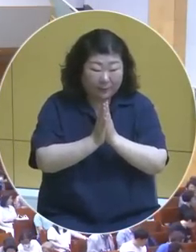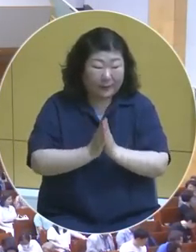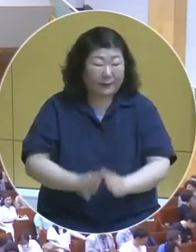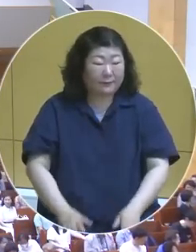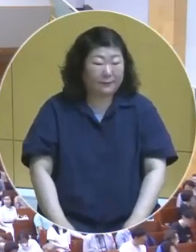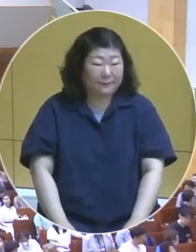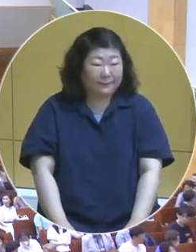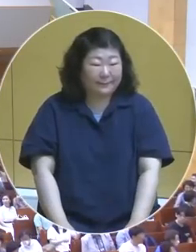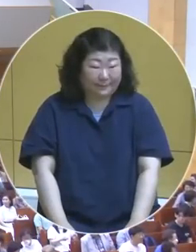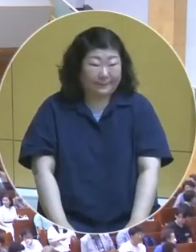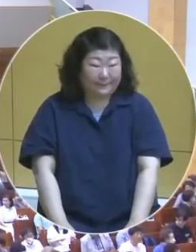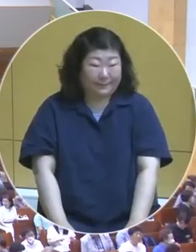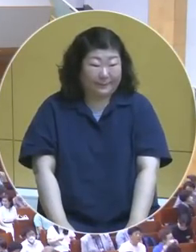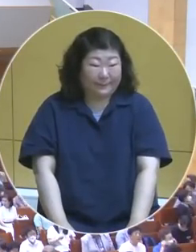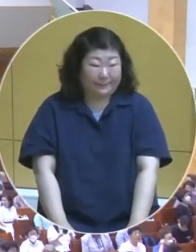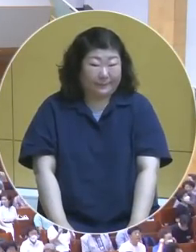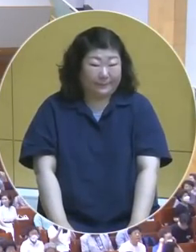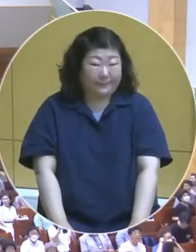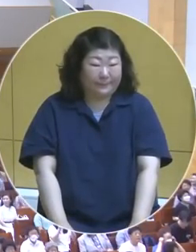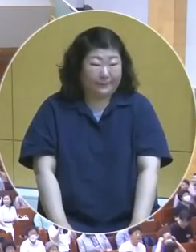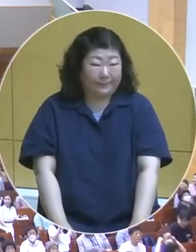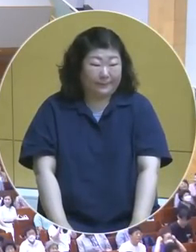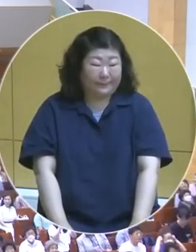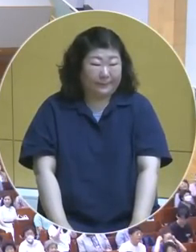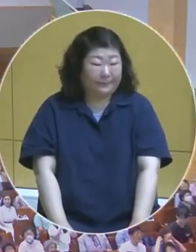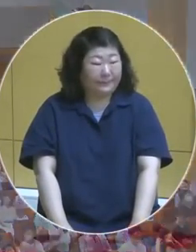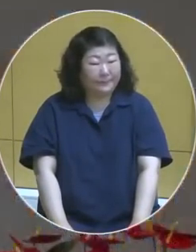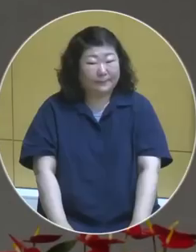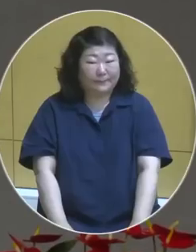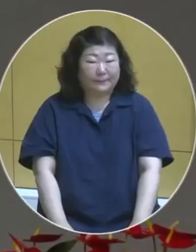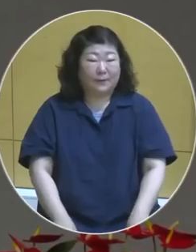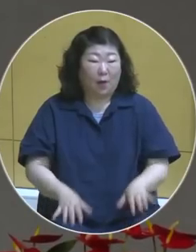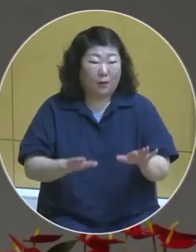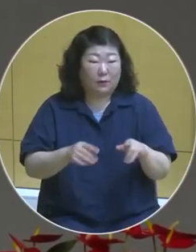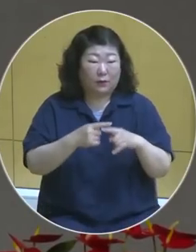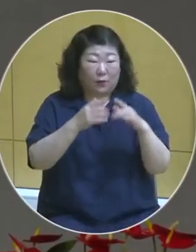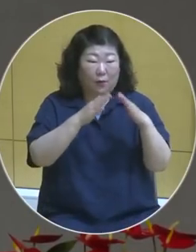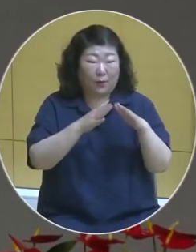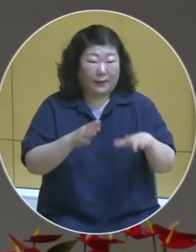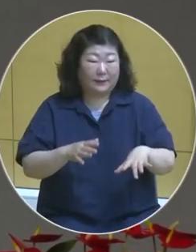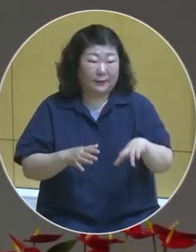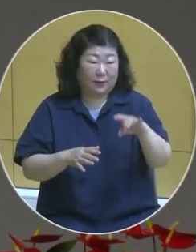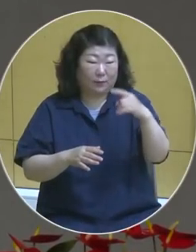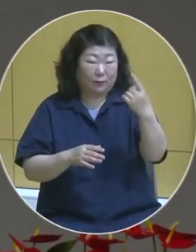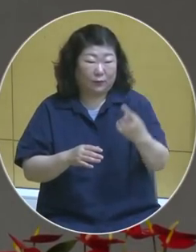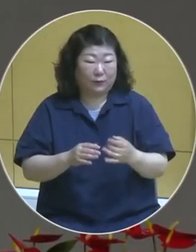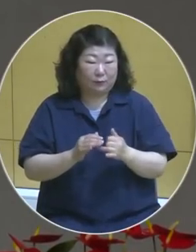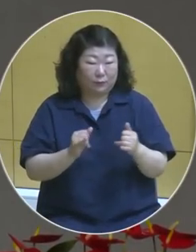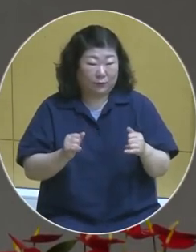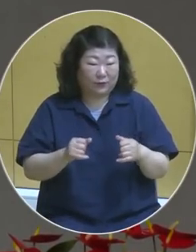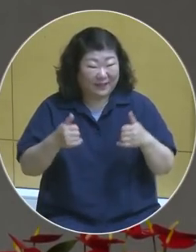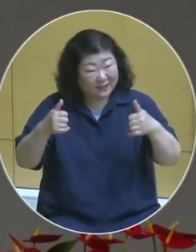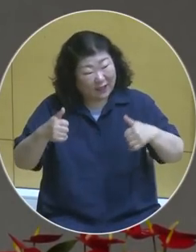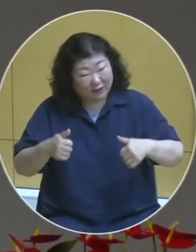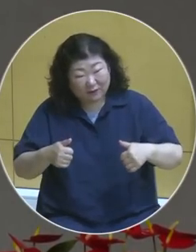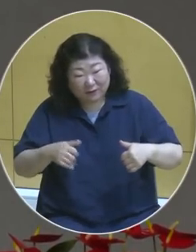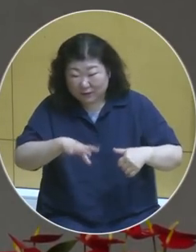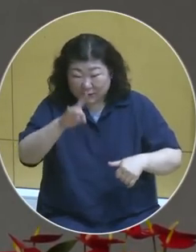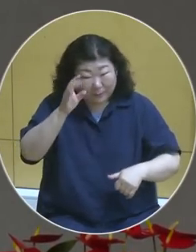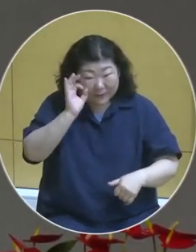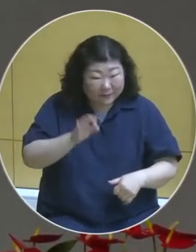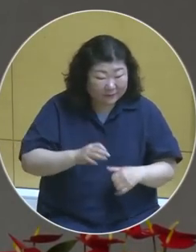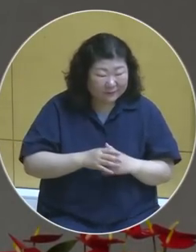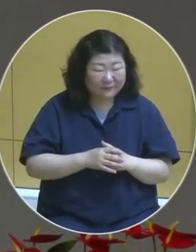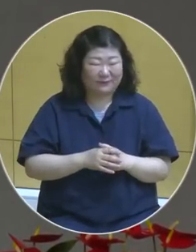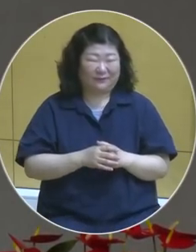평강을 기원합니다. 주님의 평강을 기원합니다. 예, 오늘 교회 처음 오신 분들은 인사가 좀 독특하죠. 많은